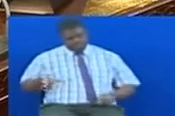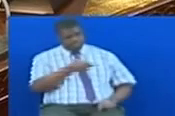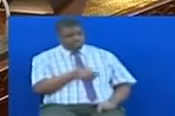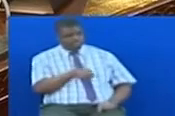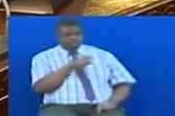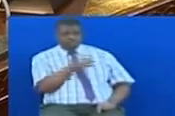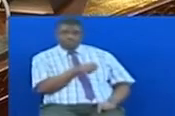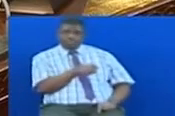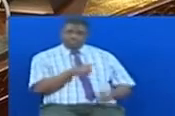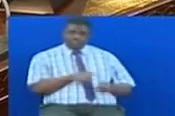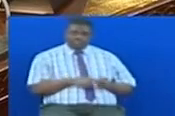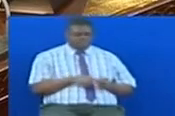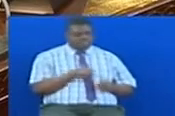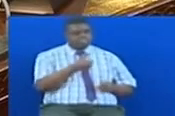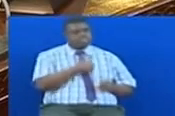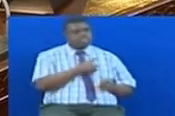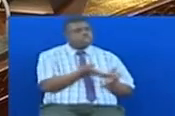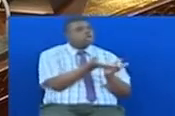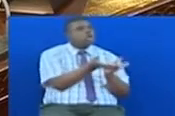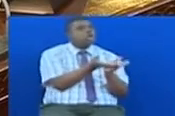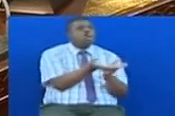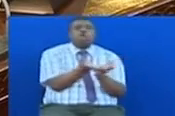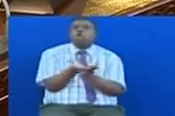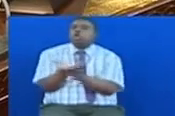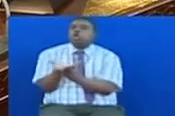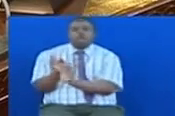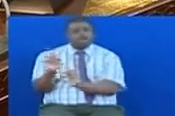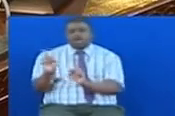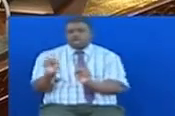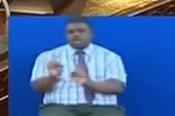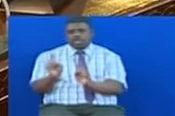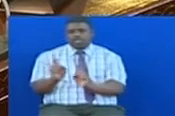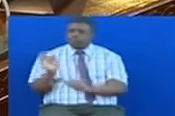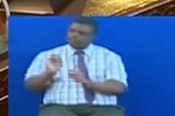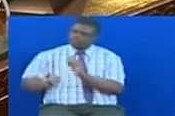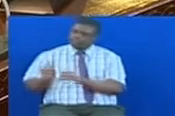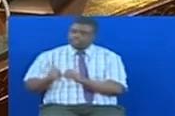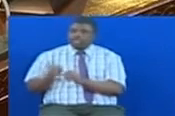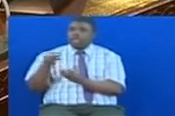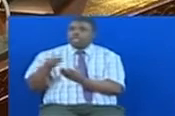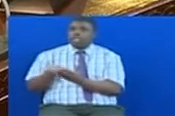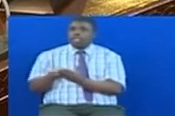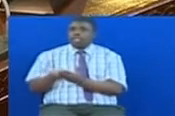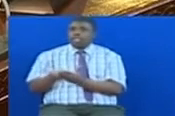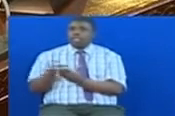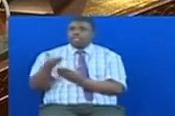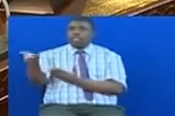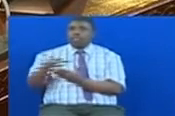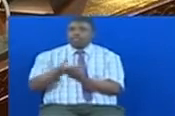hivi sisi sio ombaomba, tunachanga hela ya kuchukua fomu ya kugombea urais